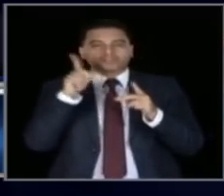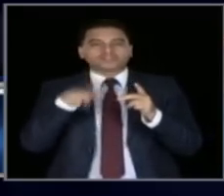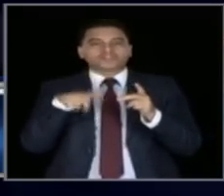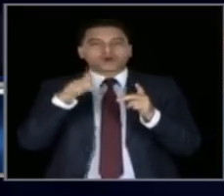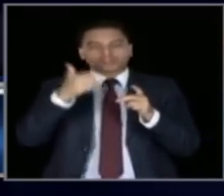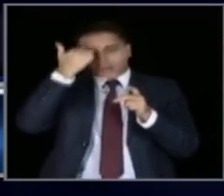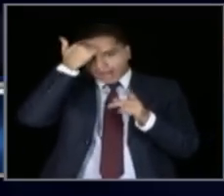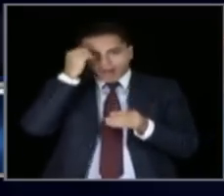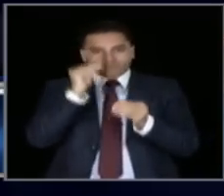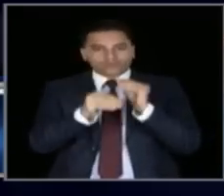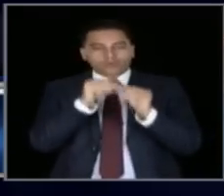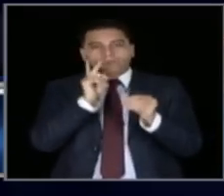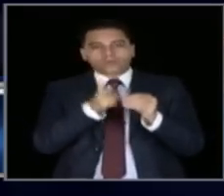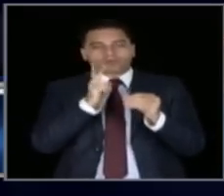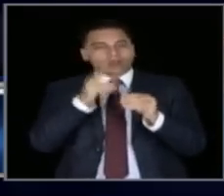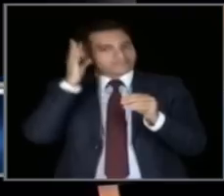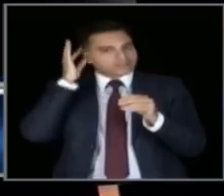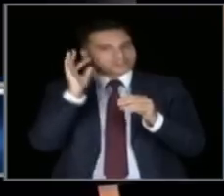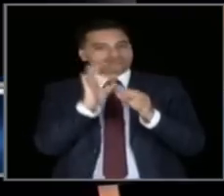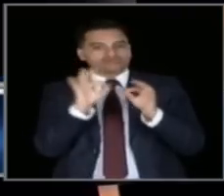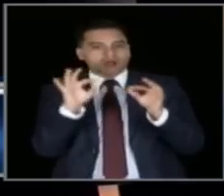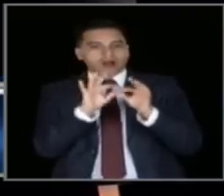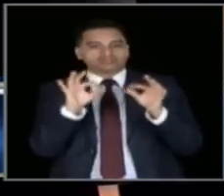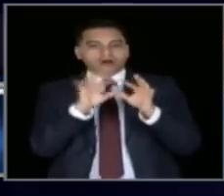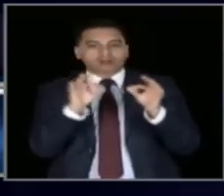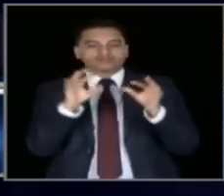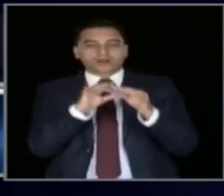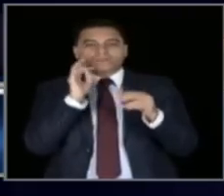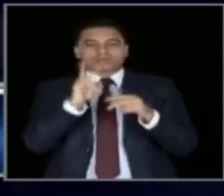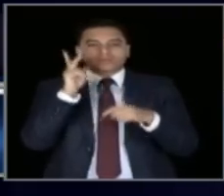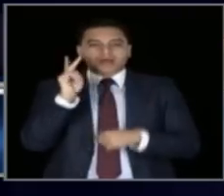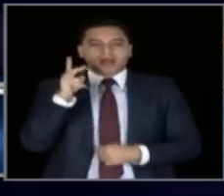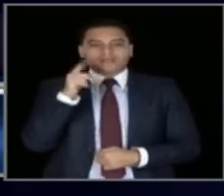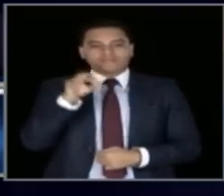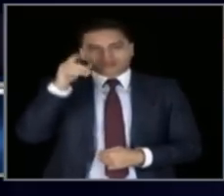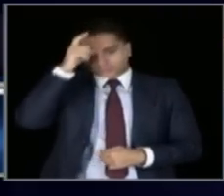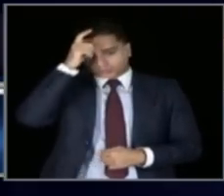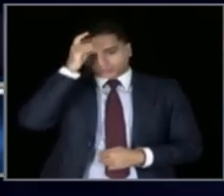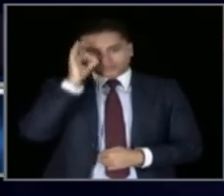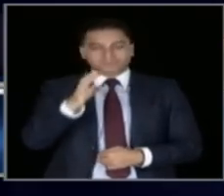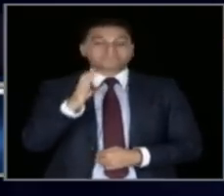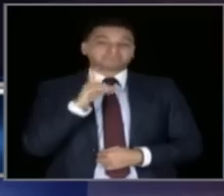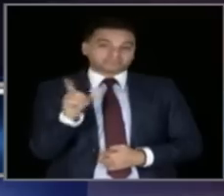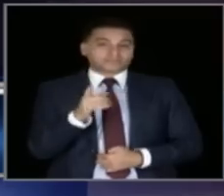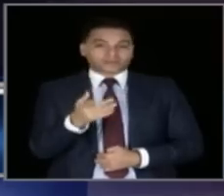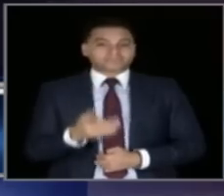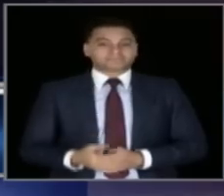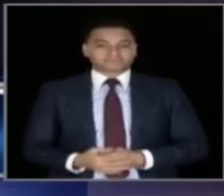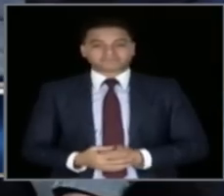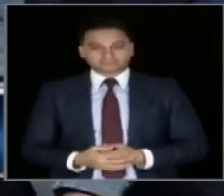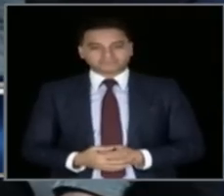دول العالم. أحمد أبو حسين، إجابتك. تركيا. طبعاً تركيا، إجابة صحيحة.